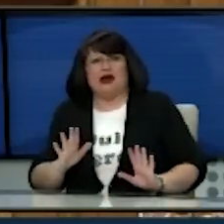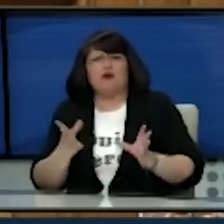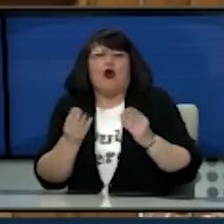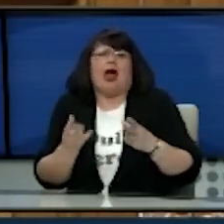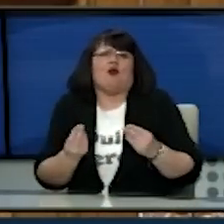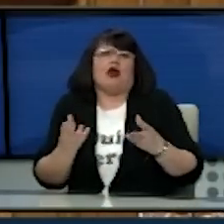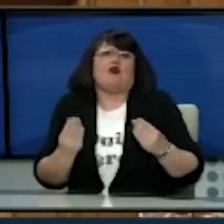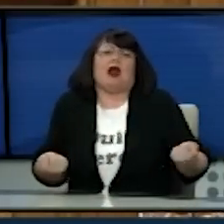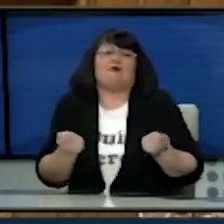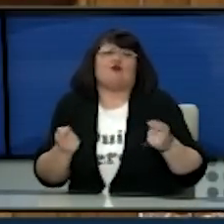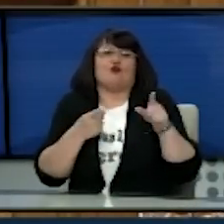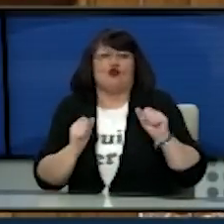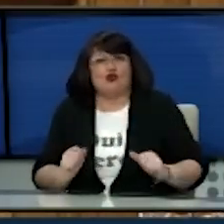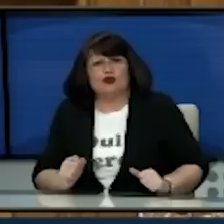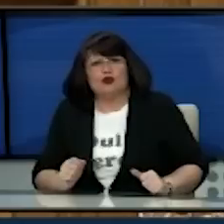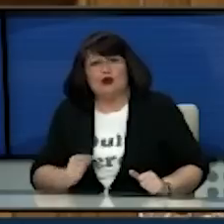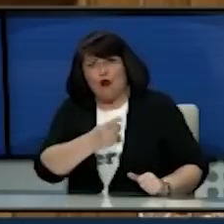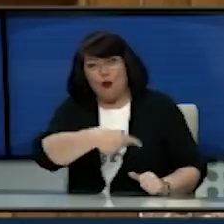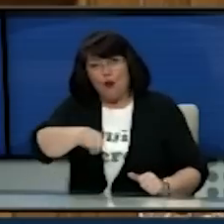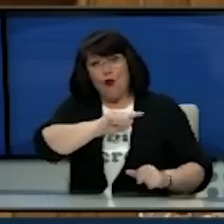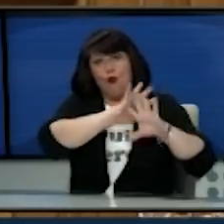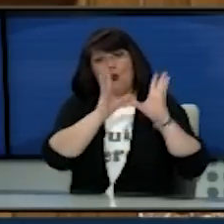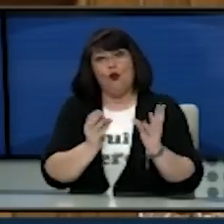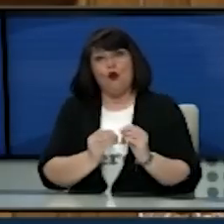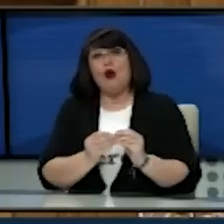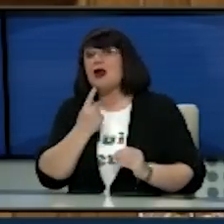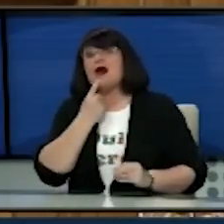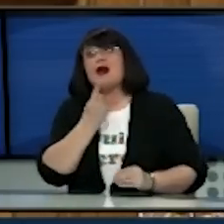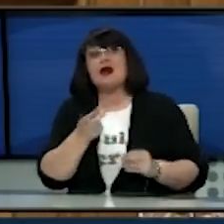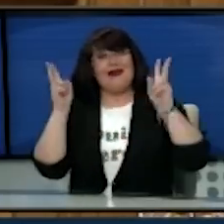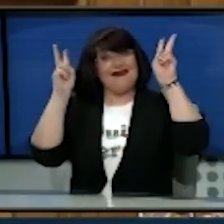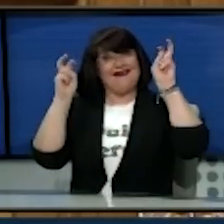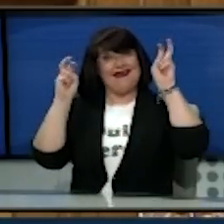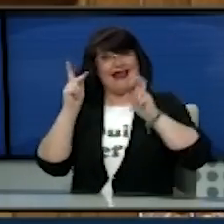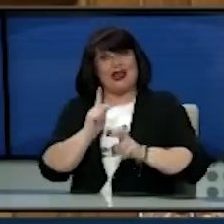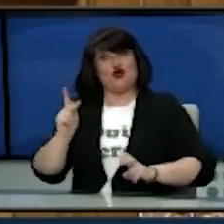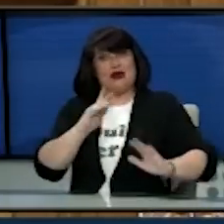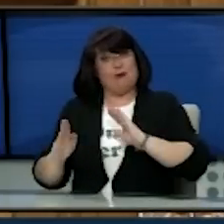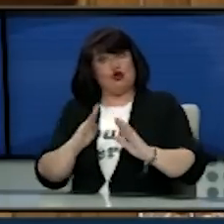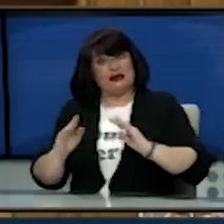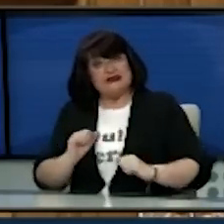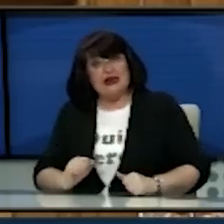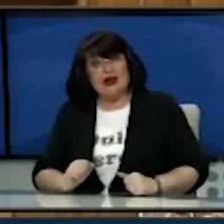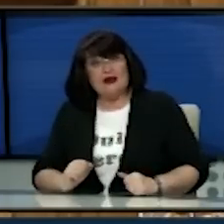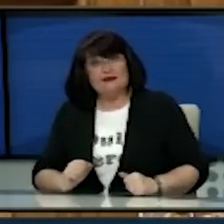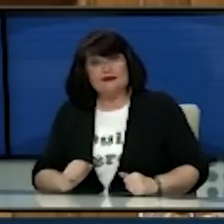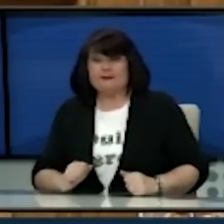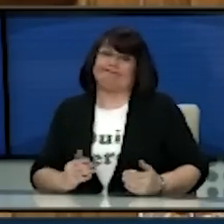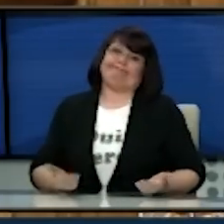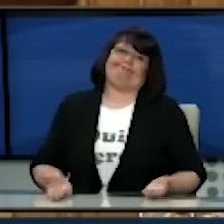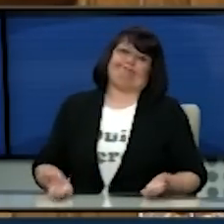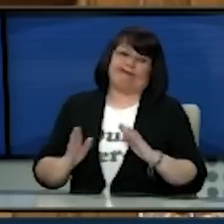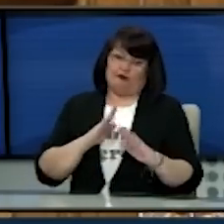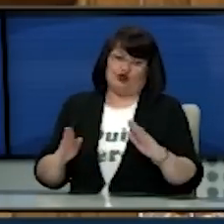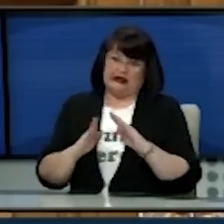πολλά. Εσείς όλα αυτά πώς τα λέτε κοινωνική προστασία? Προφανώς, όπως ονομάζεται προστασία